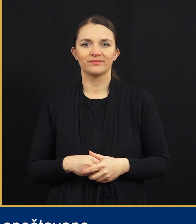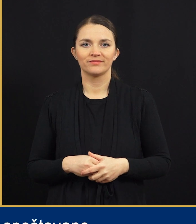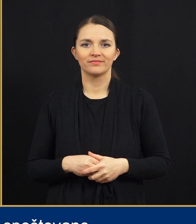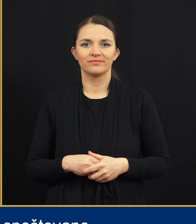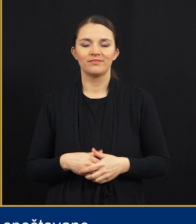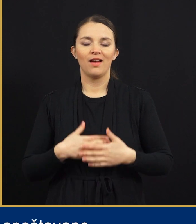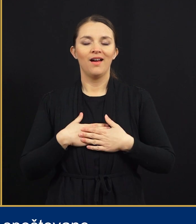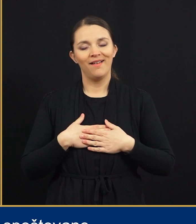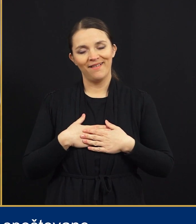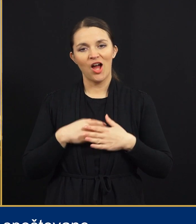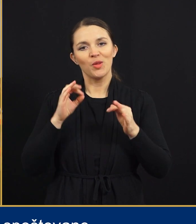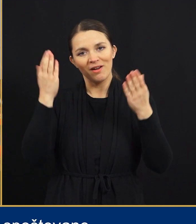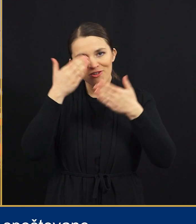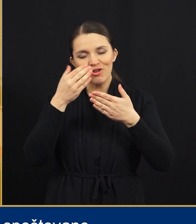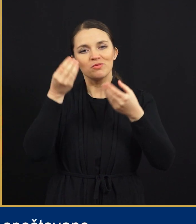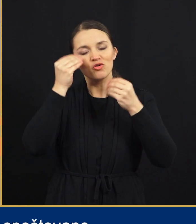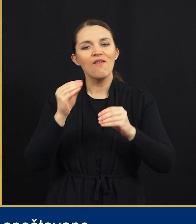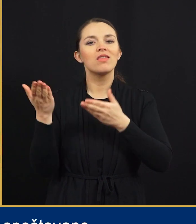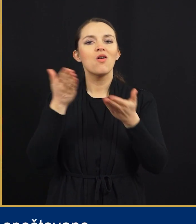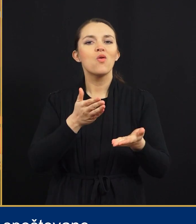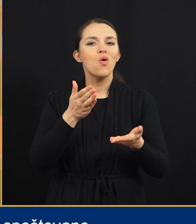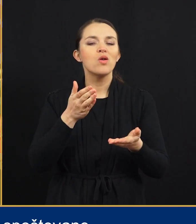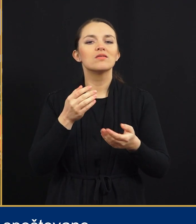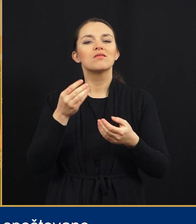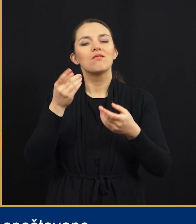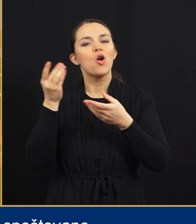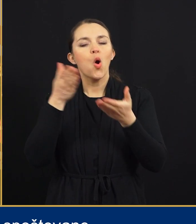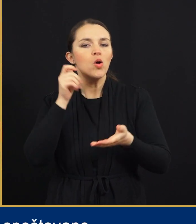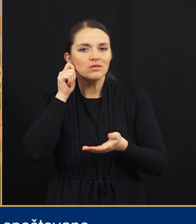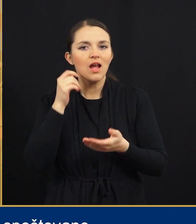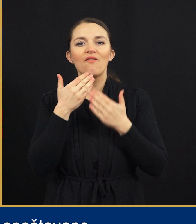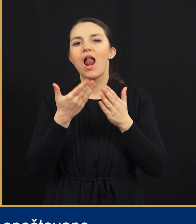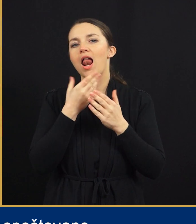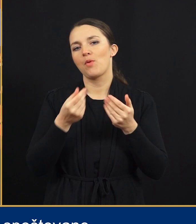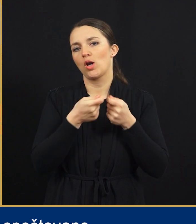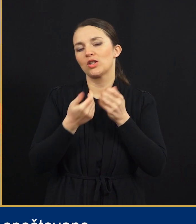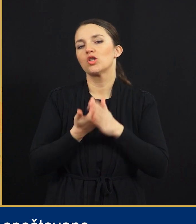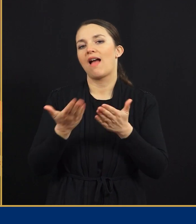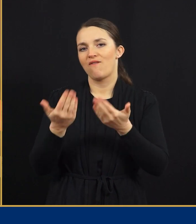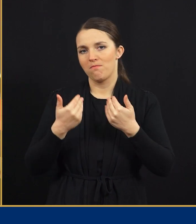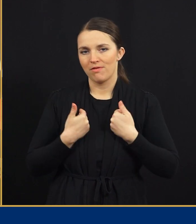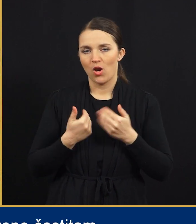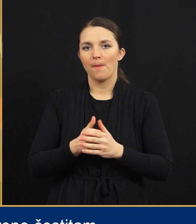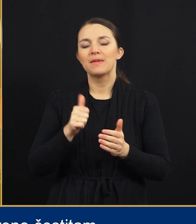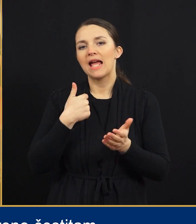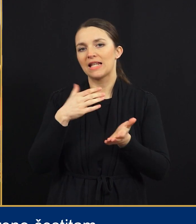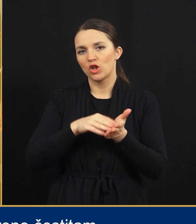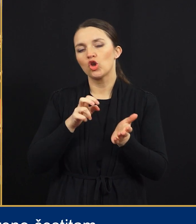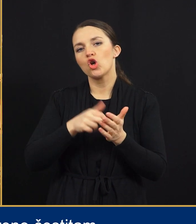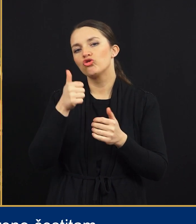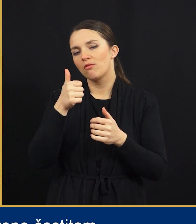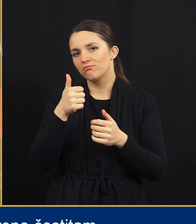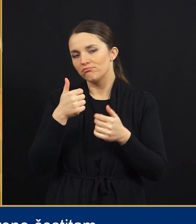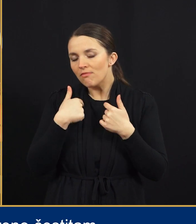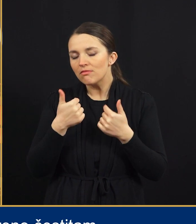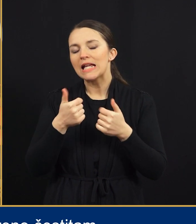Dober večer, spoštovani gostje, spoštovane gostje. Hvala lepa organizatorju za povabilo. Naj na začetku najprej še